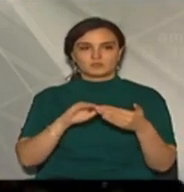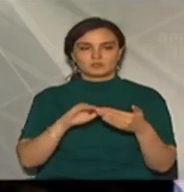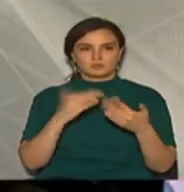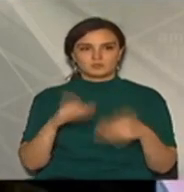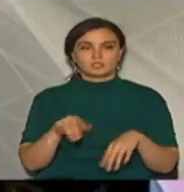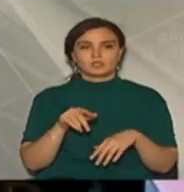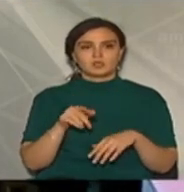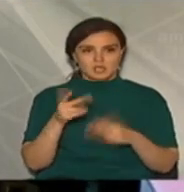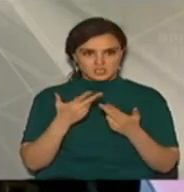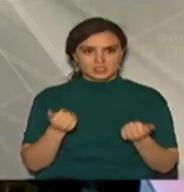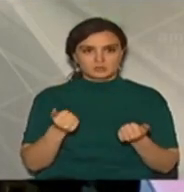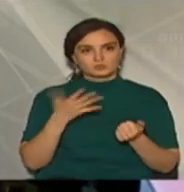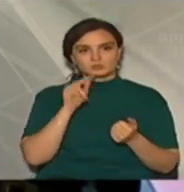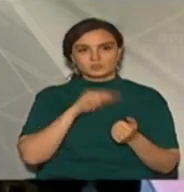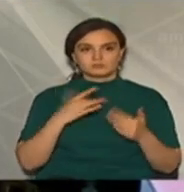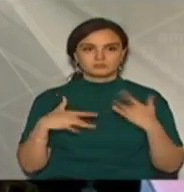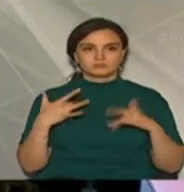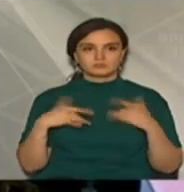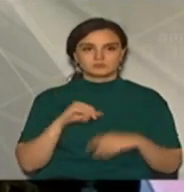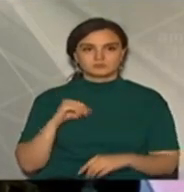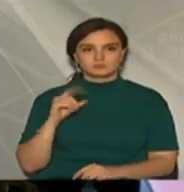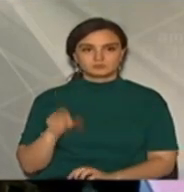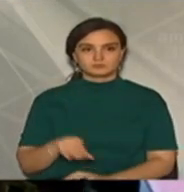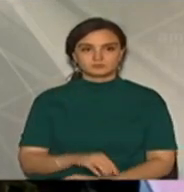თეონა, აღიარებს თუ არა ბრალდებული დანაშაულს?